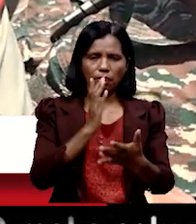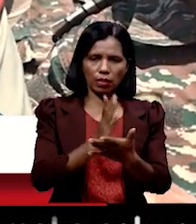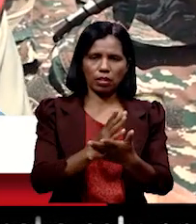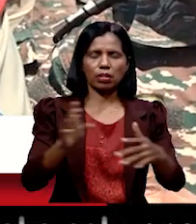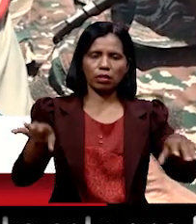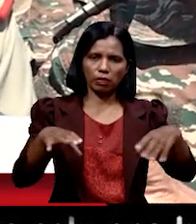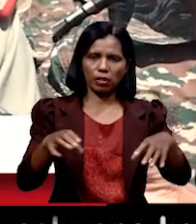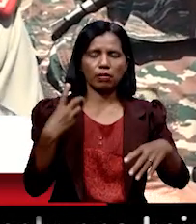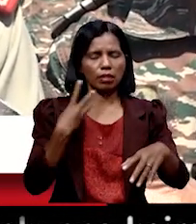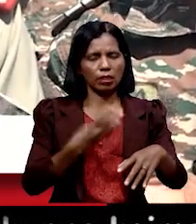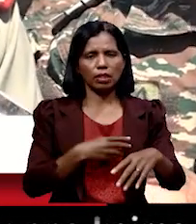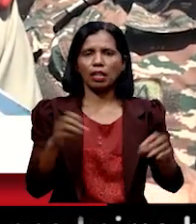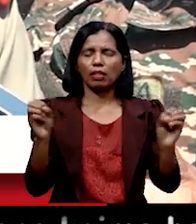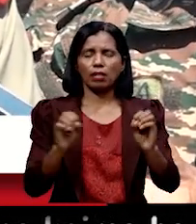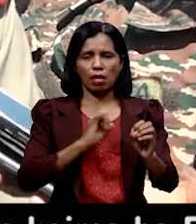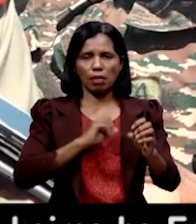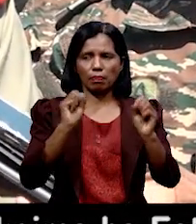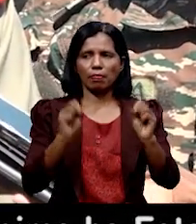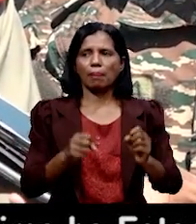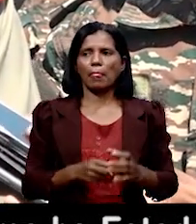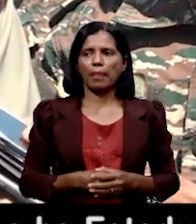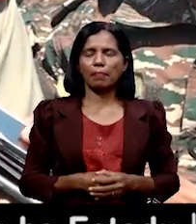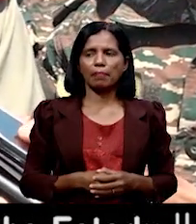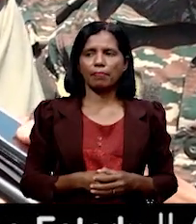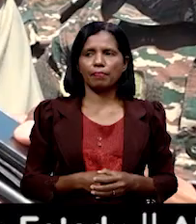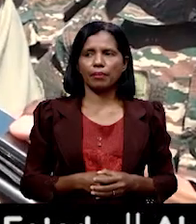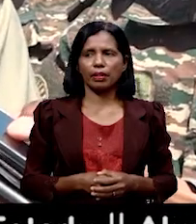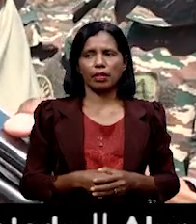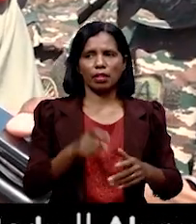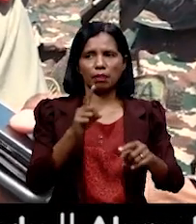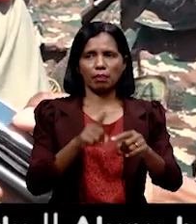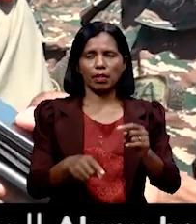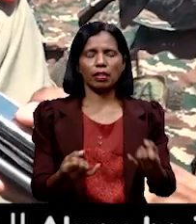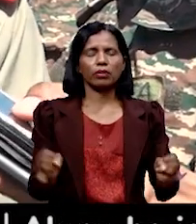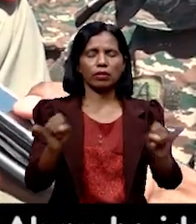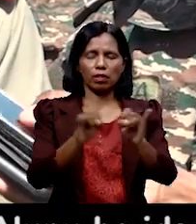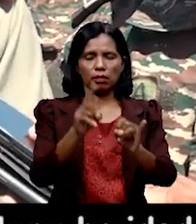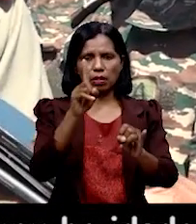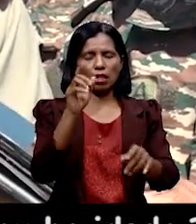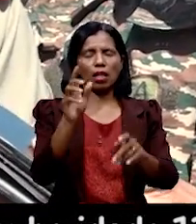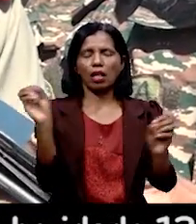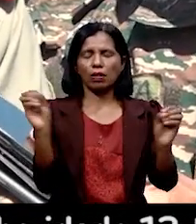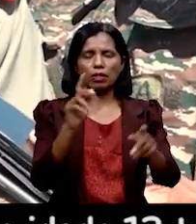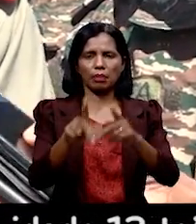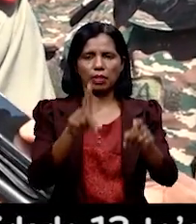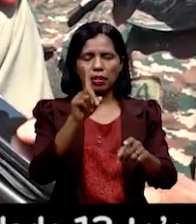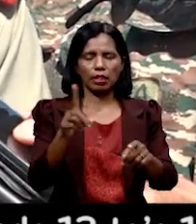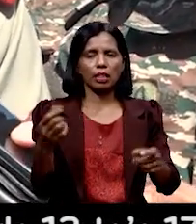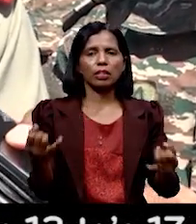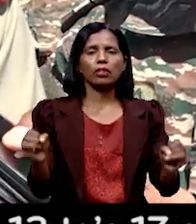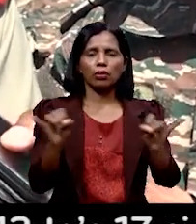Ita laos i de hau bele dian kate, ita la bele dian kate ka institusion ita laos e maiteni. Insan ita